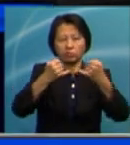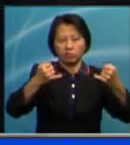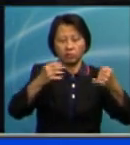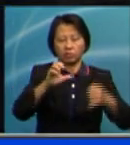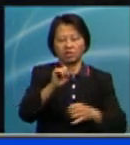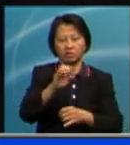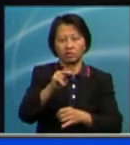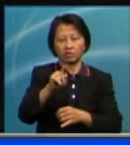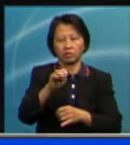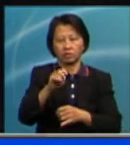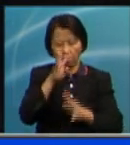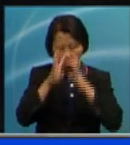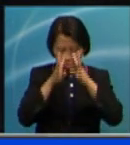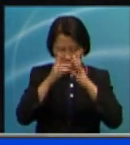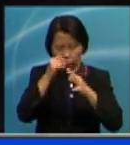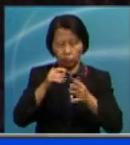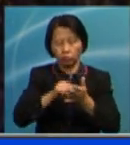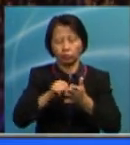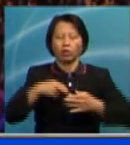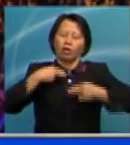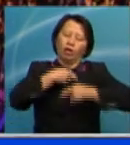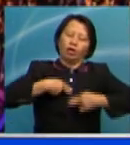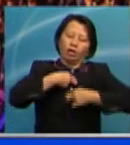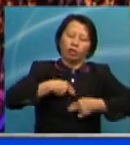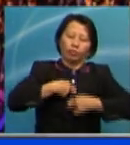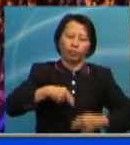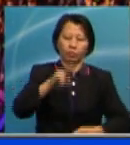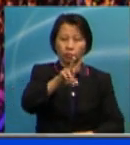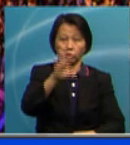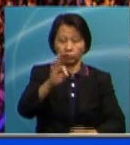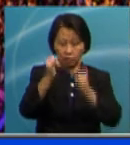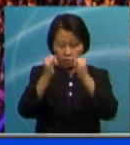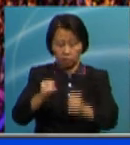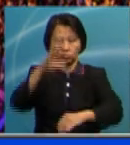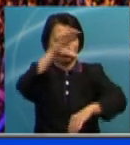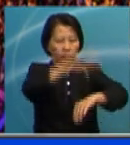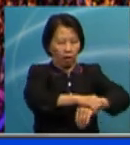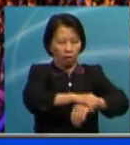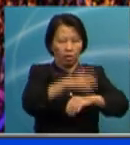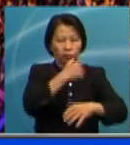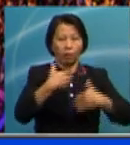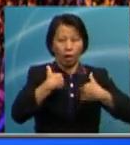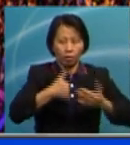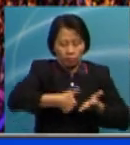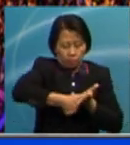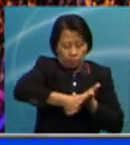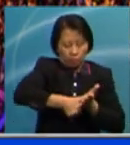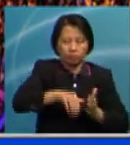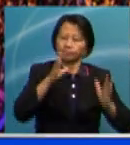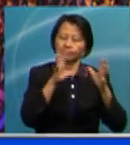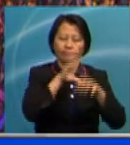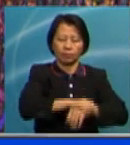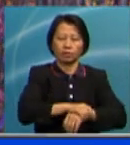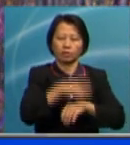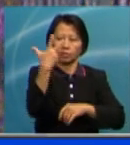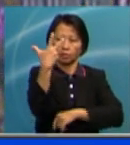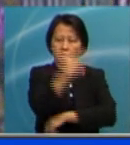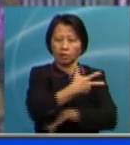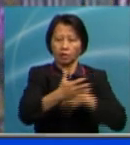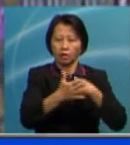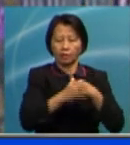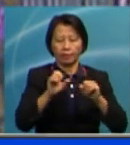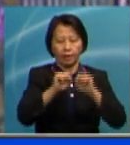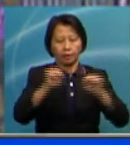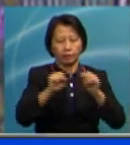sintetik yang direka untuk tujuan berhibur 29 individu yang ditahan akibat memiliki dadah Dian selama t hari sehingga